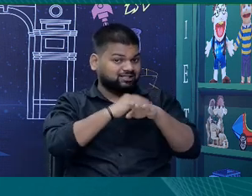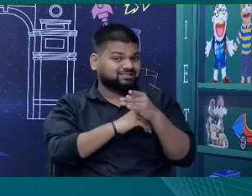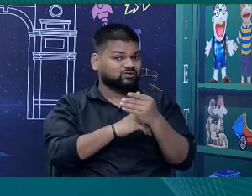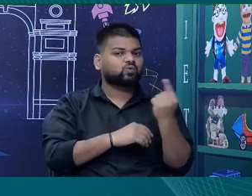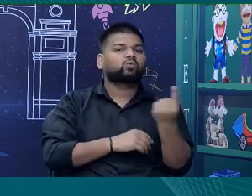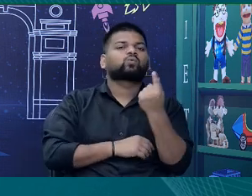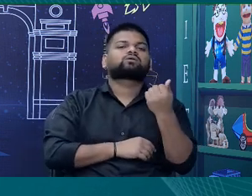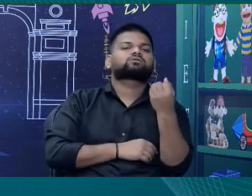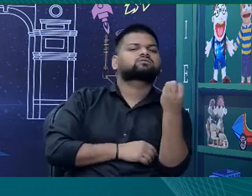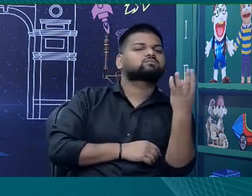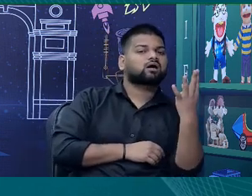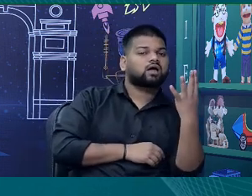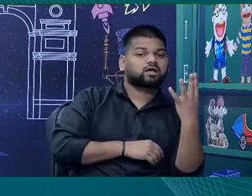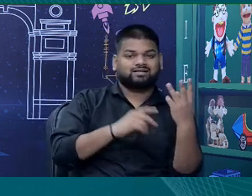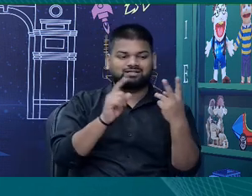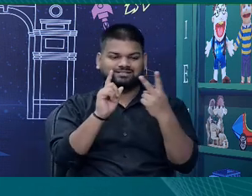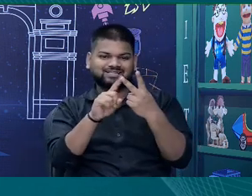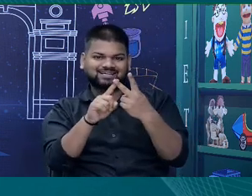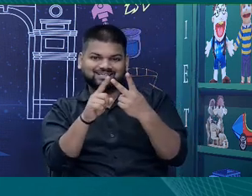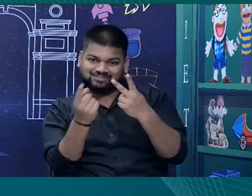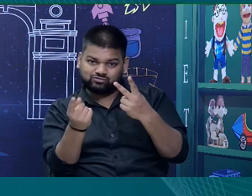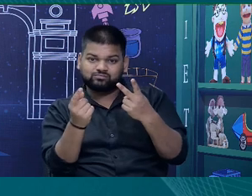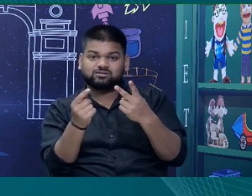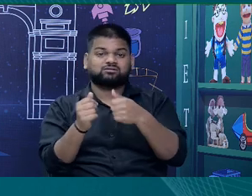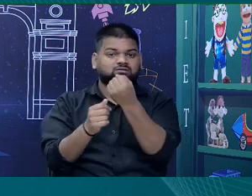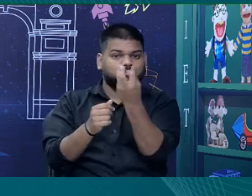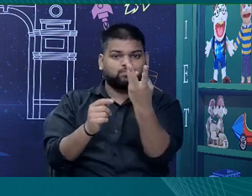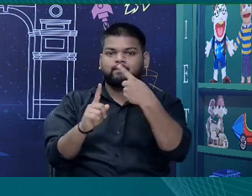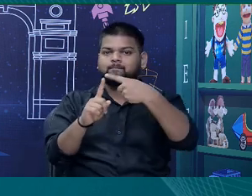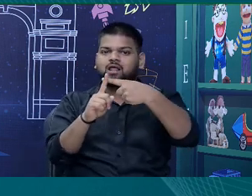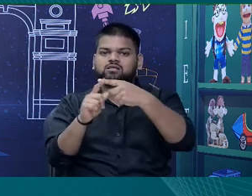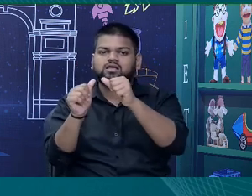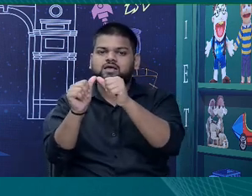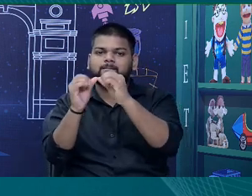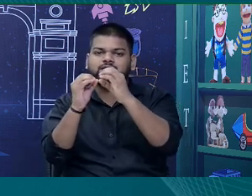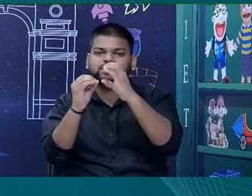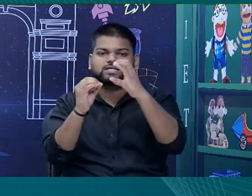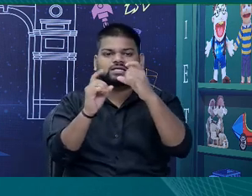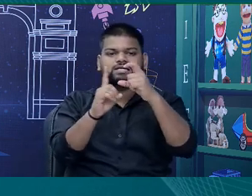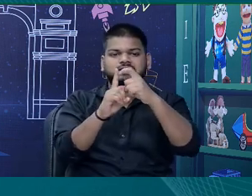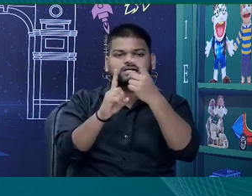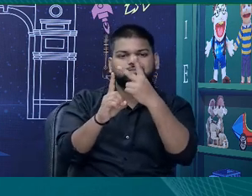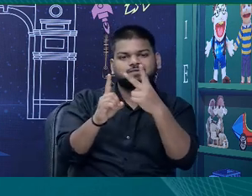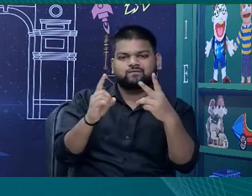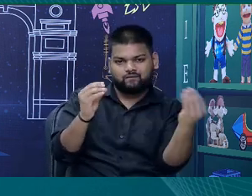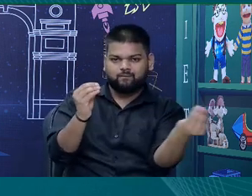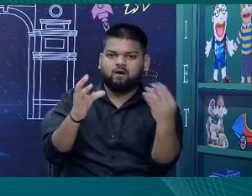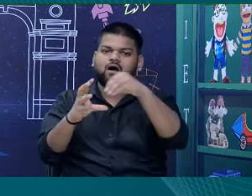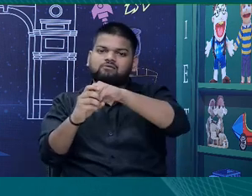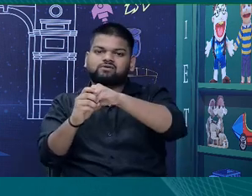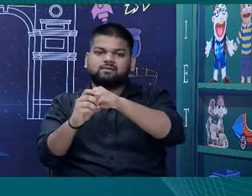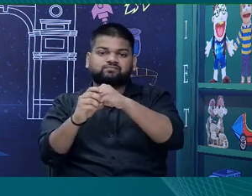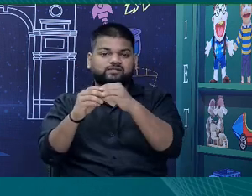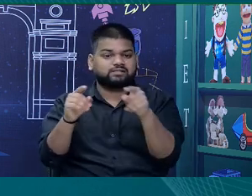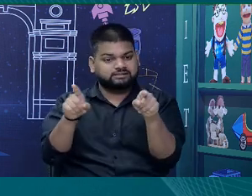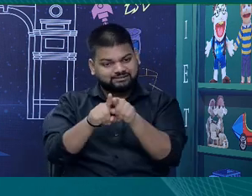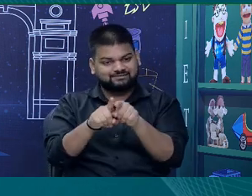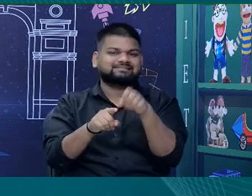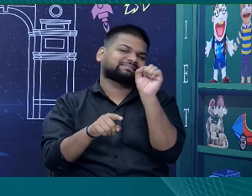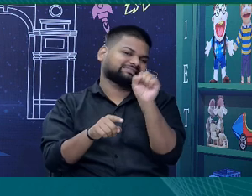एक्सप्रेशन है उसमें नंबर्स भी हैं और अल्फाबेट्स भी है हम उन्हें इनकरेज करते हुए आंसर की तरफ ले जाएंगे और कहेंगे